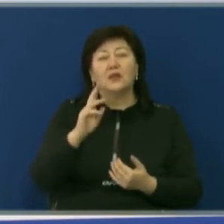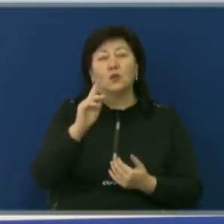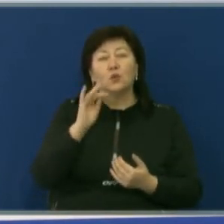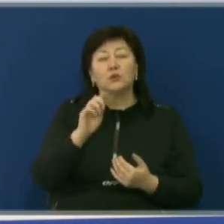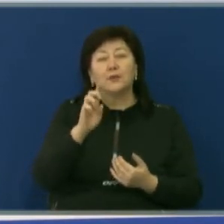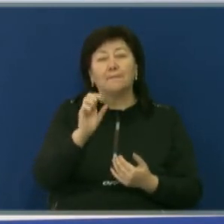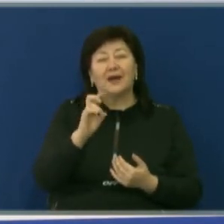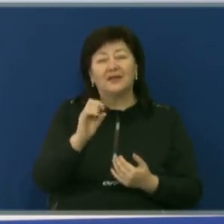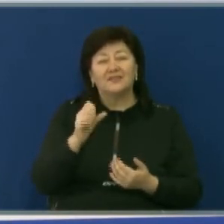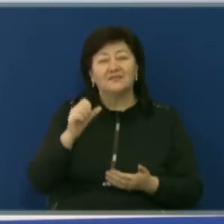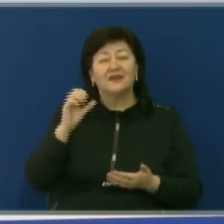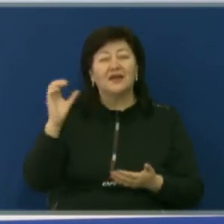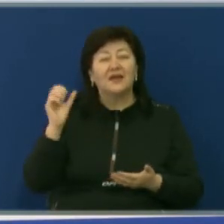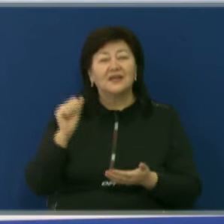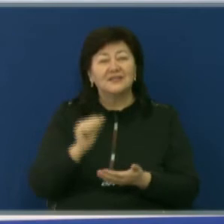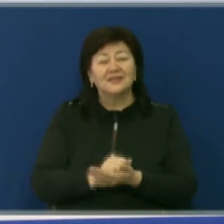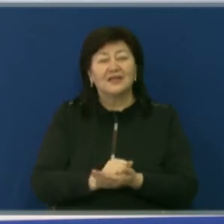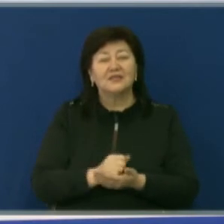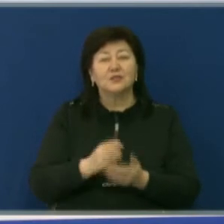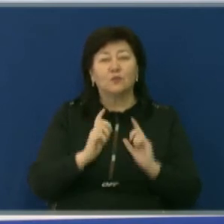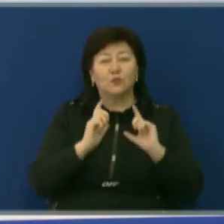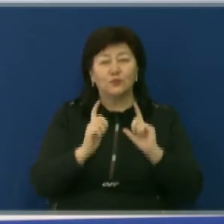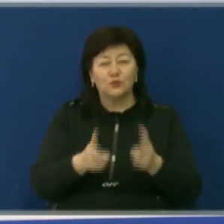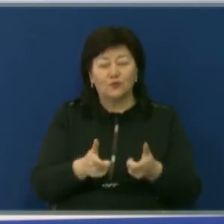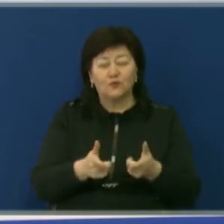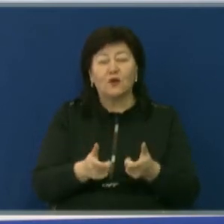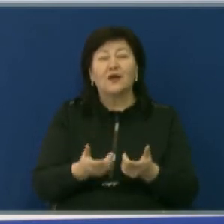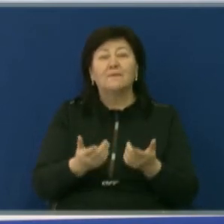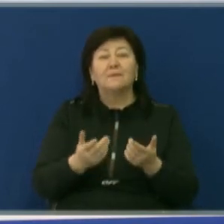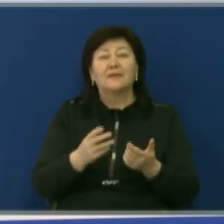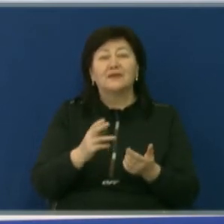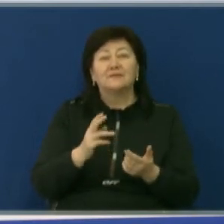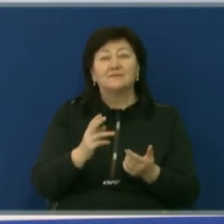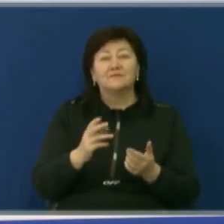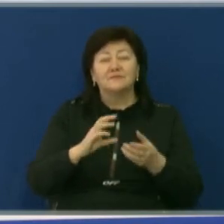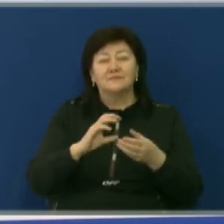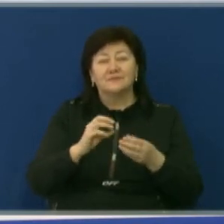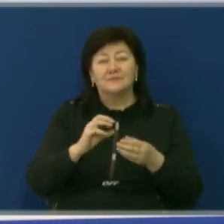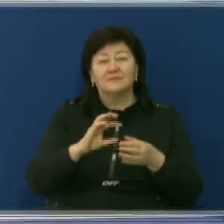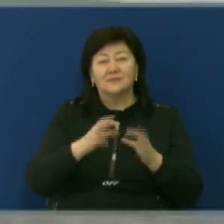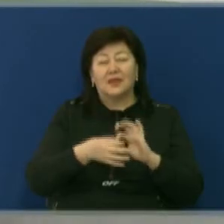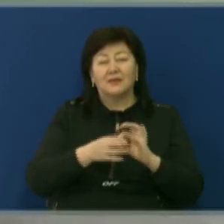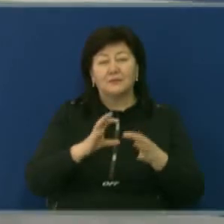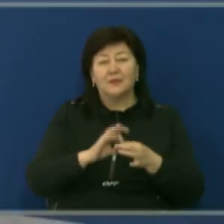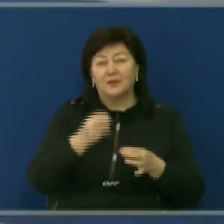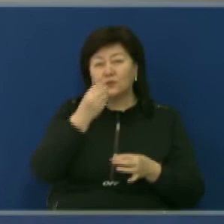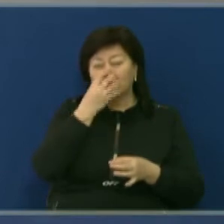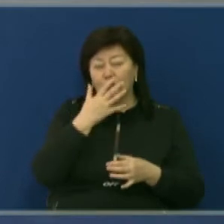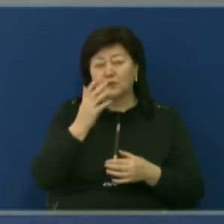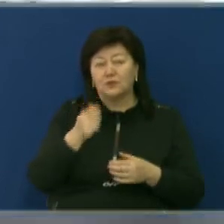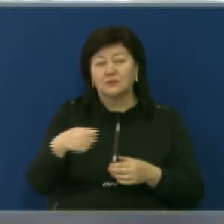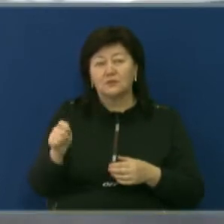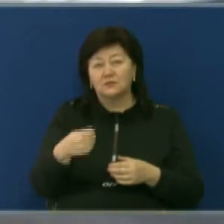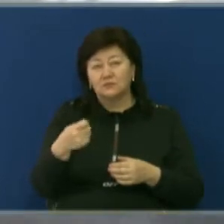Курбанов завоевал путевку на Олимпиаду. Теперь нашему земляку в этом году предстоит защищать честь страны в столице Японии – Токио.